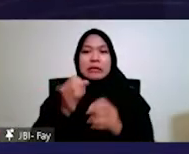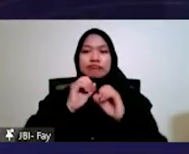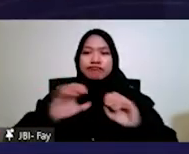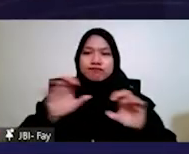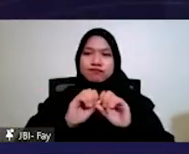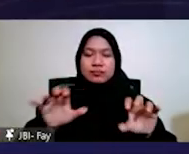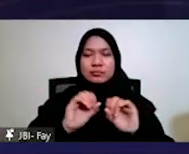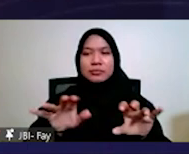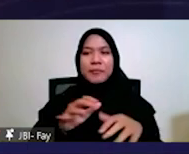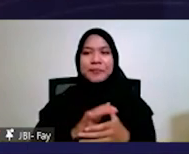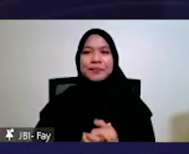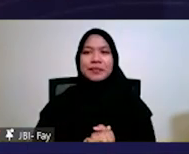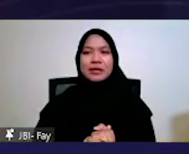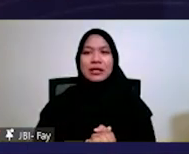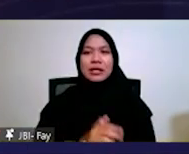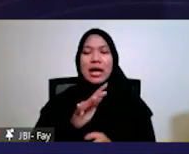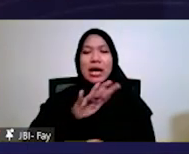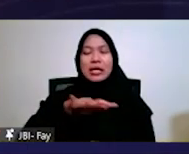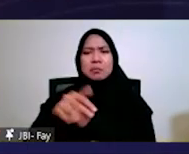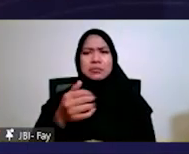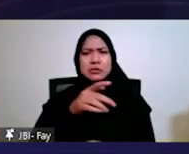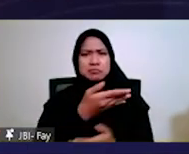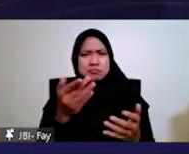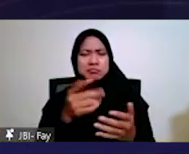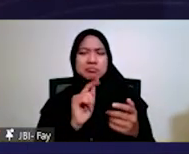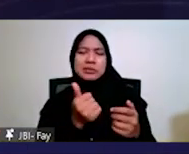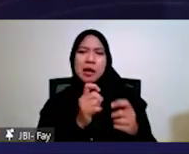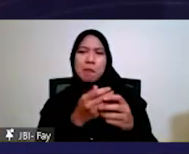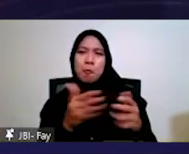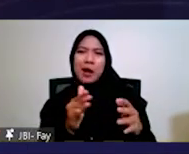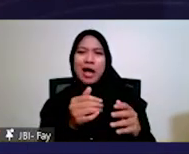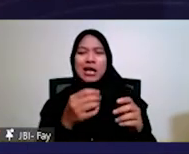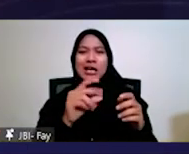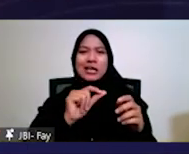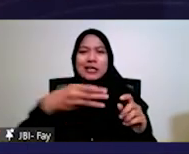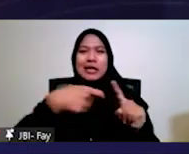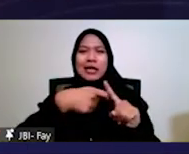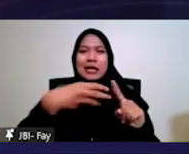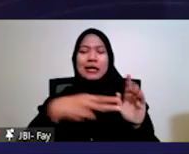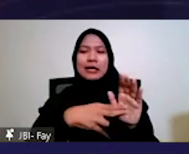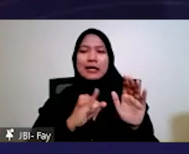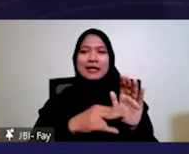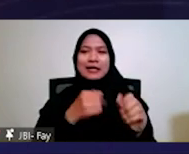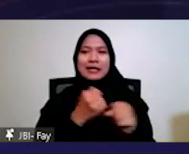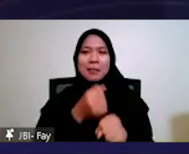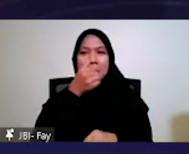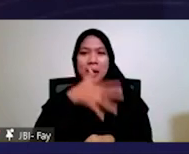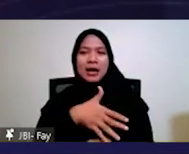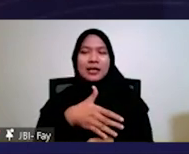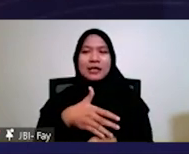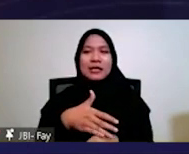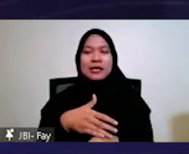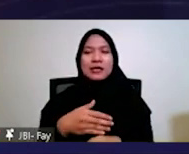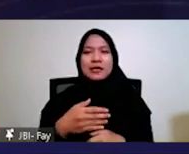jadi nanti anak-anak bisa membuka rekening jeruk seperti biasa sekarang maupun rekening digital di